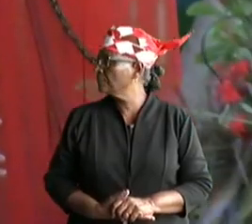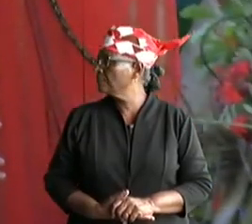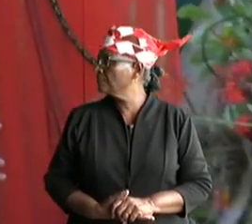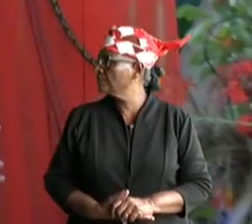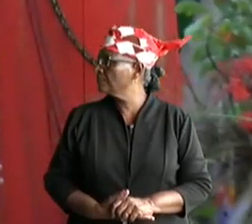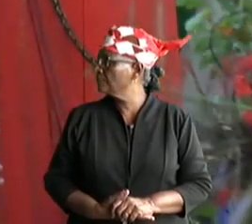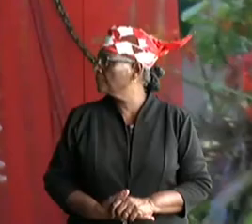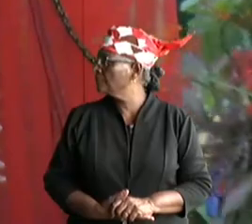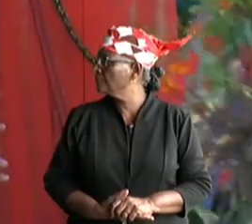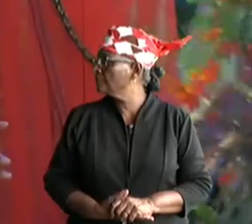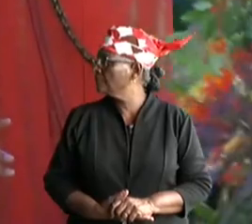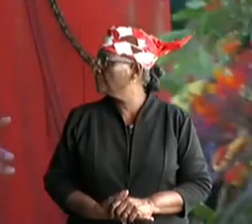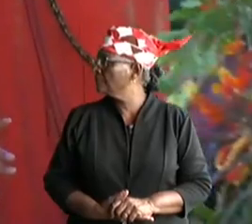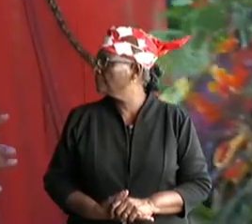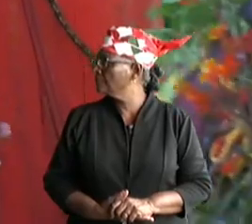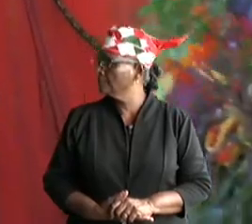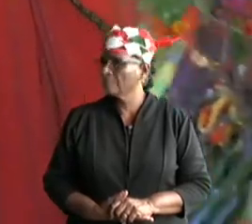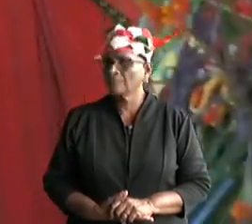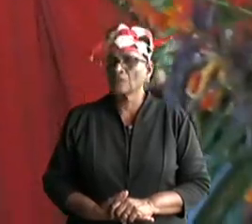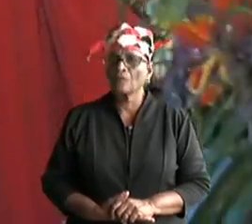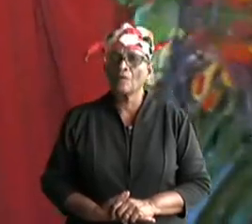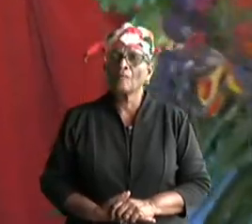udeti mafu sauta beki